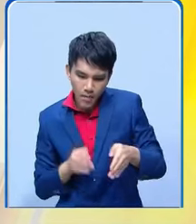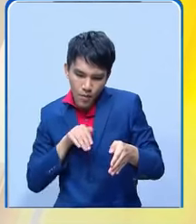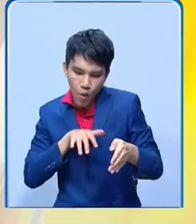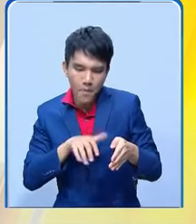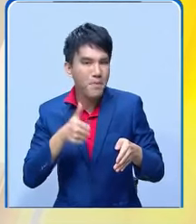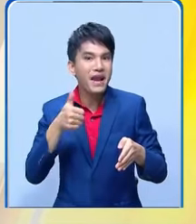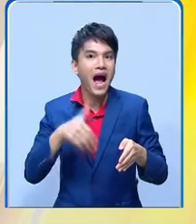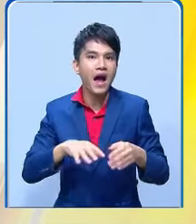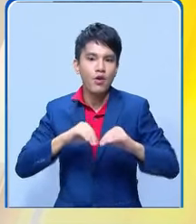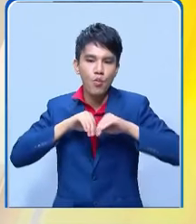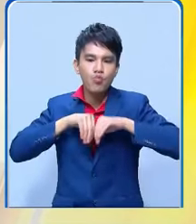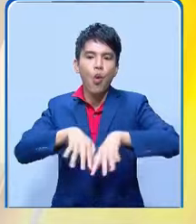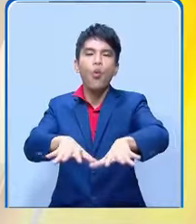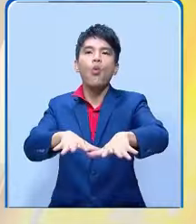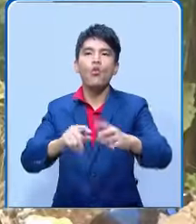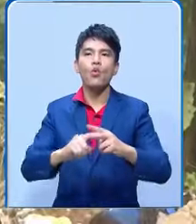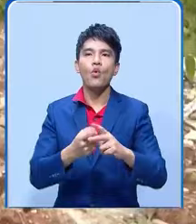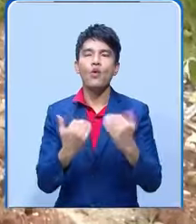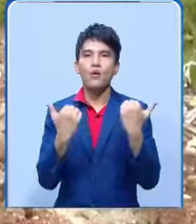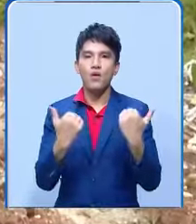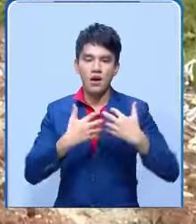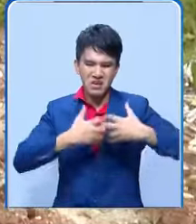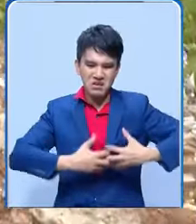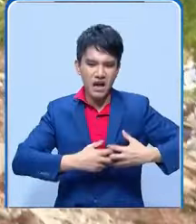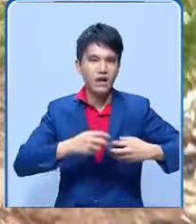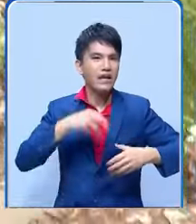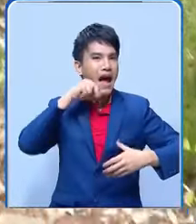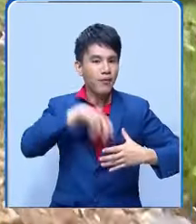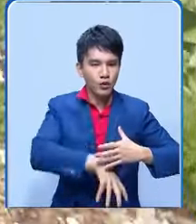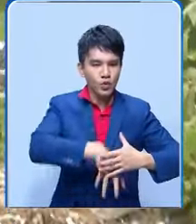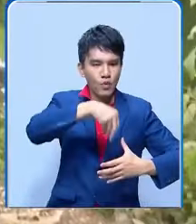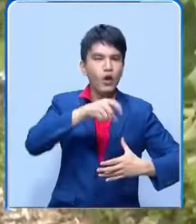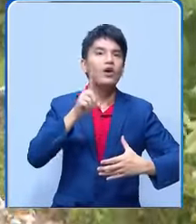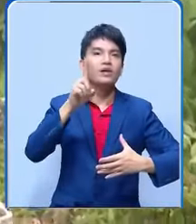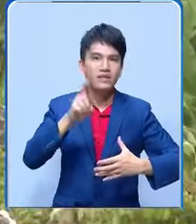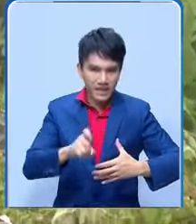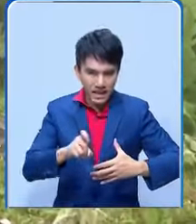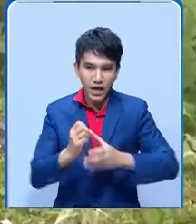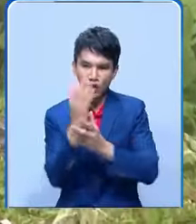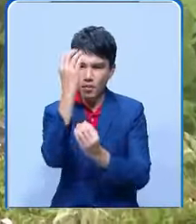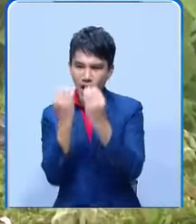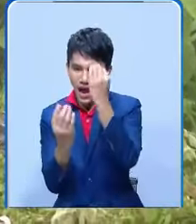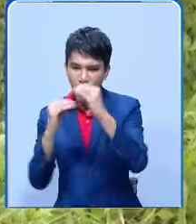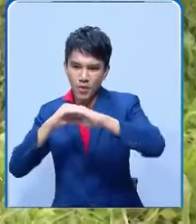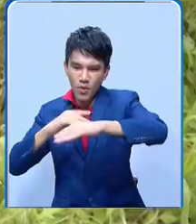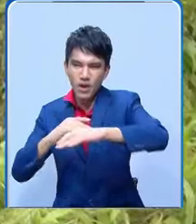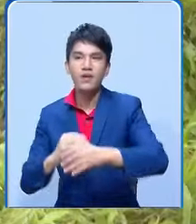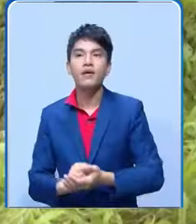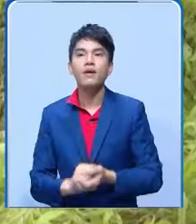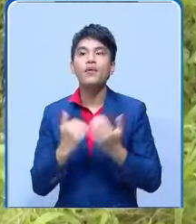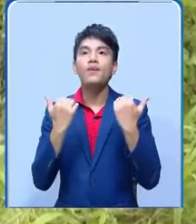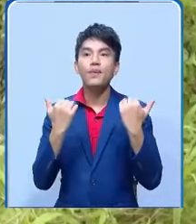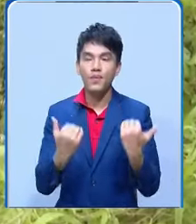อนนี้เพิ่งได้รับงบประมาณในการซ่อมบำรุงนะครับก็หวังว่าจะเร่งแก้ไขแล้วก็ใช้งานได้ฟังข่าวแบบนี้แล้วสะท้อนใจจริงๆคุณผู้ชมครับเรื่องของ